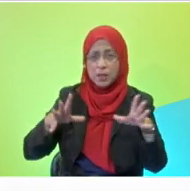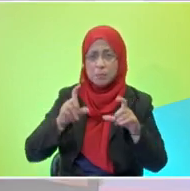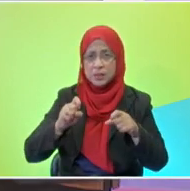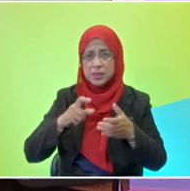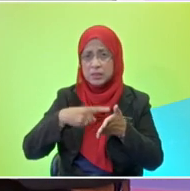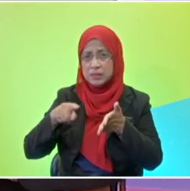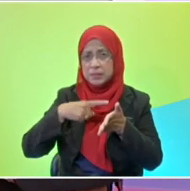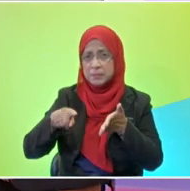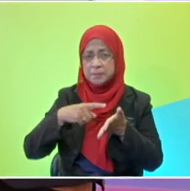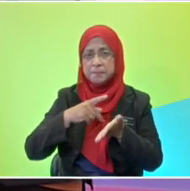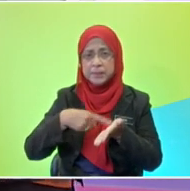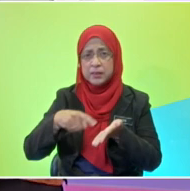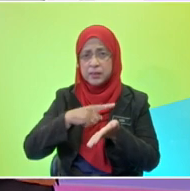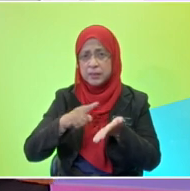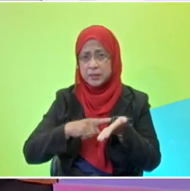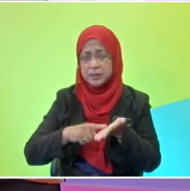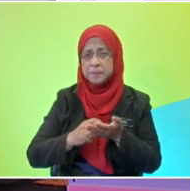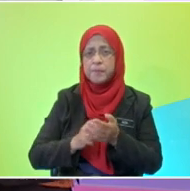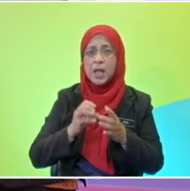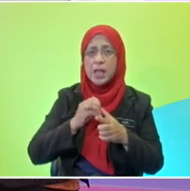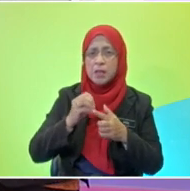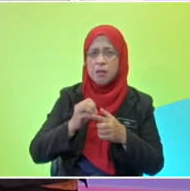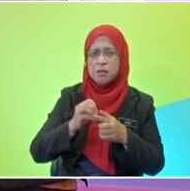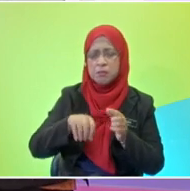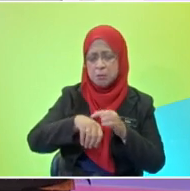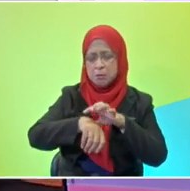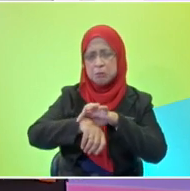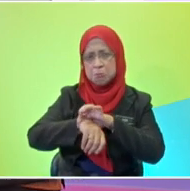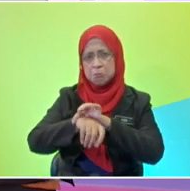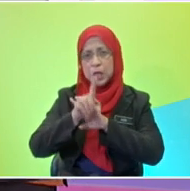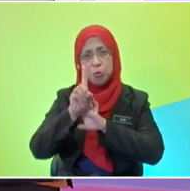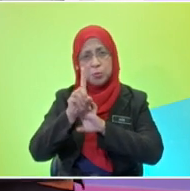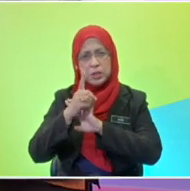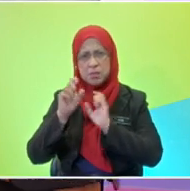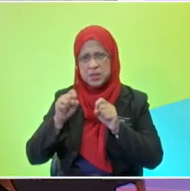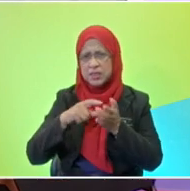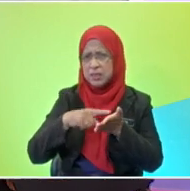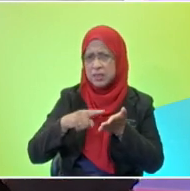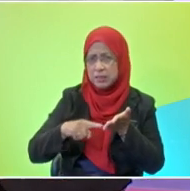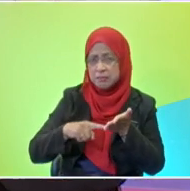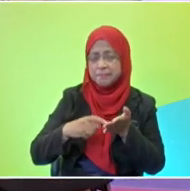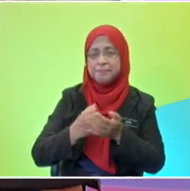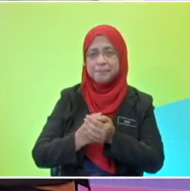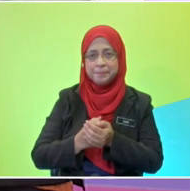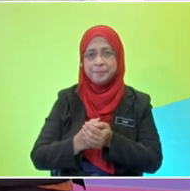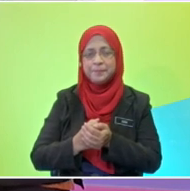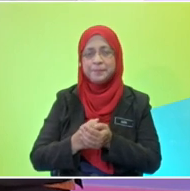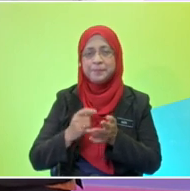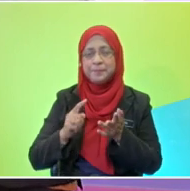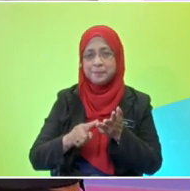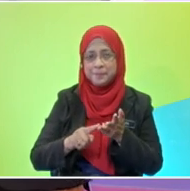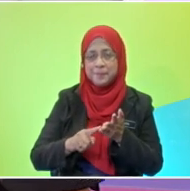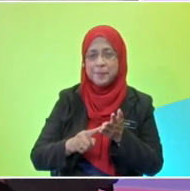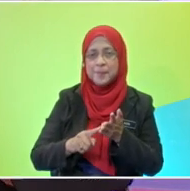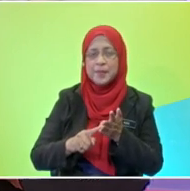saya ada Ustadz ayat tidak Nanti kita akan masuk kita akan pakai tahu kepada murid-murid dan yang keempat